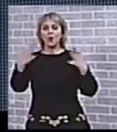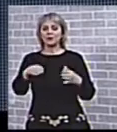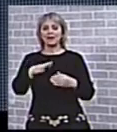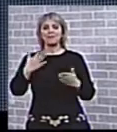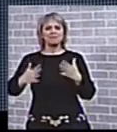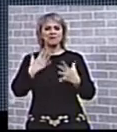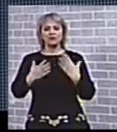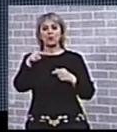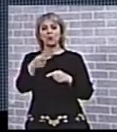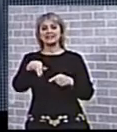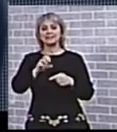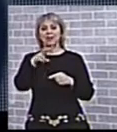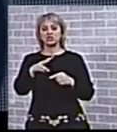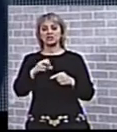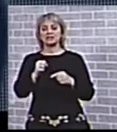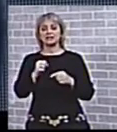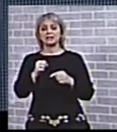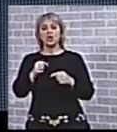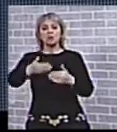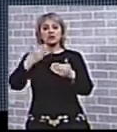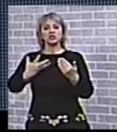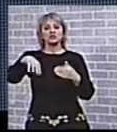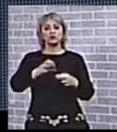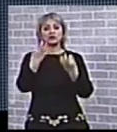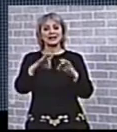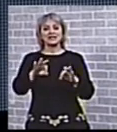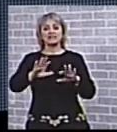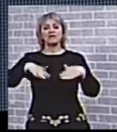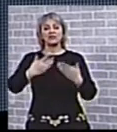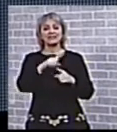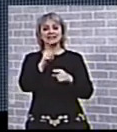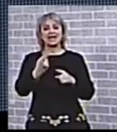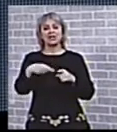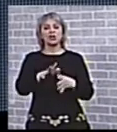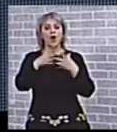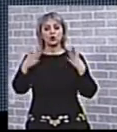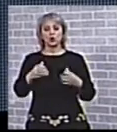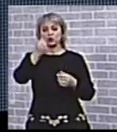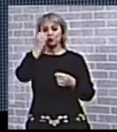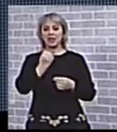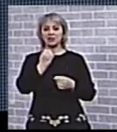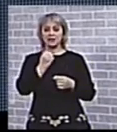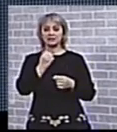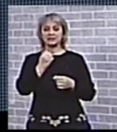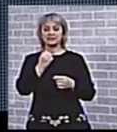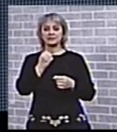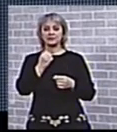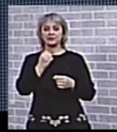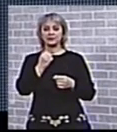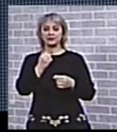положительных эмоций. Прежде всего, разрешите выразить за это вам огромную